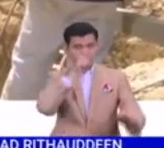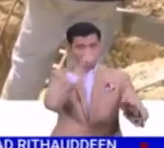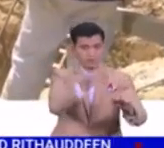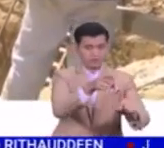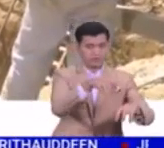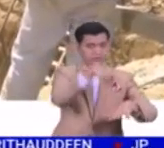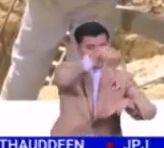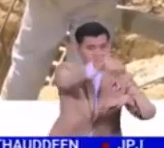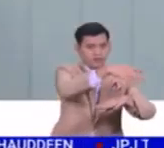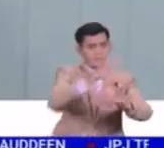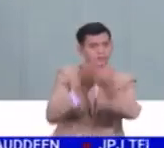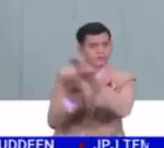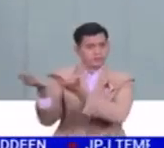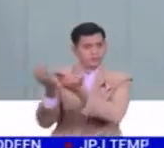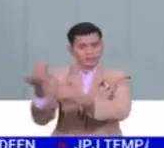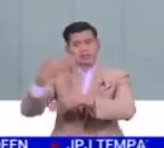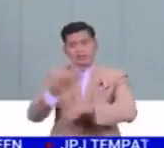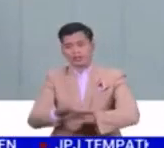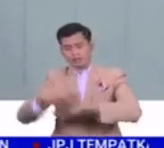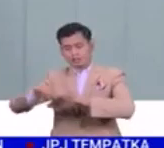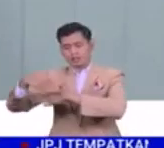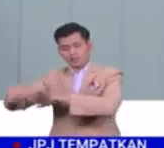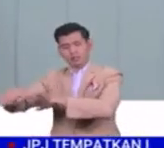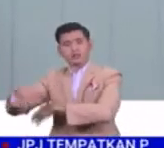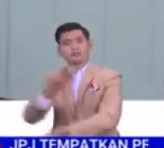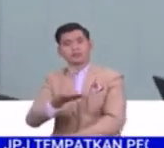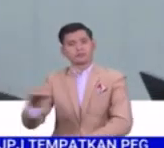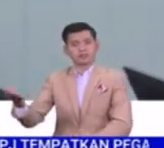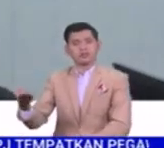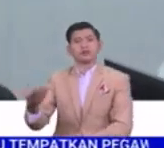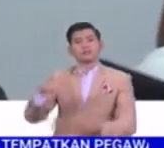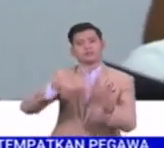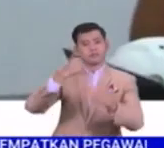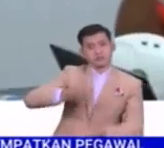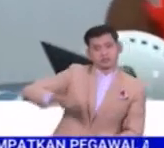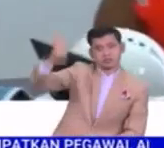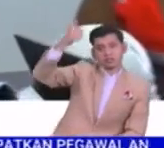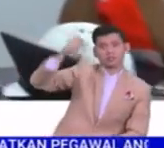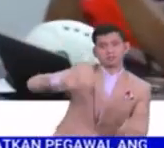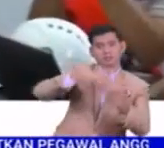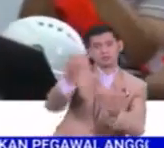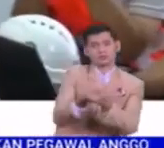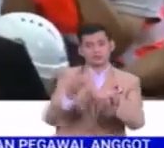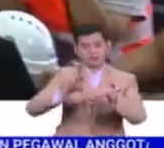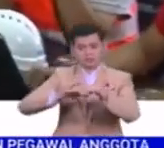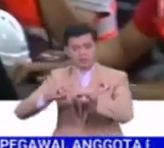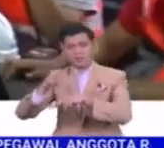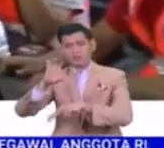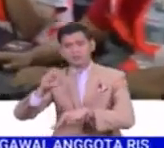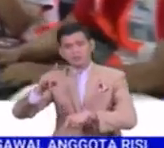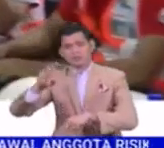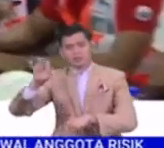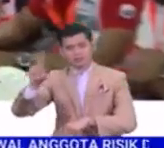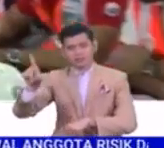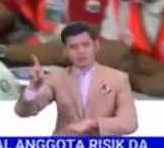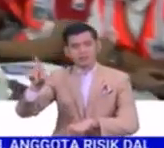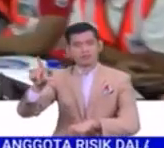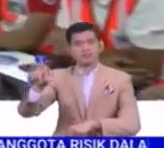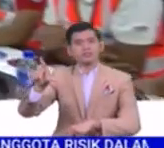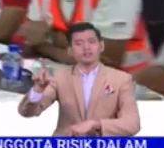dan perkhidmatan kargo. Pengarah projek ECRL Seksyen 1, 2 dan 3, Wan Adnan Wan Mat